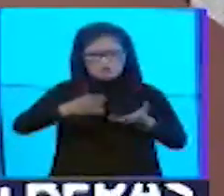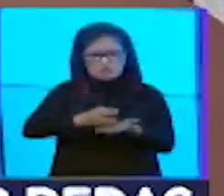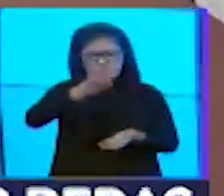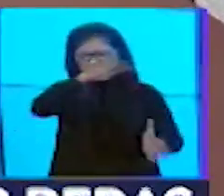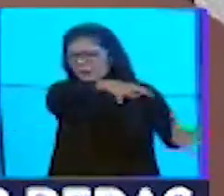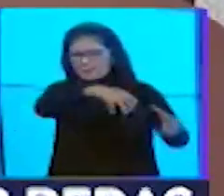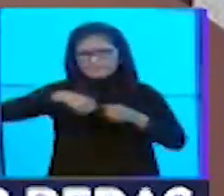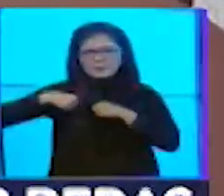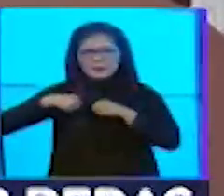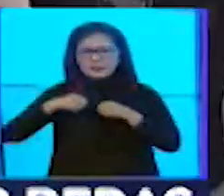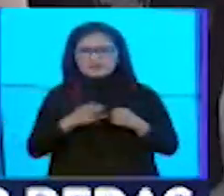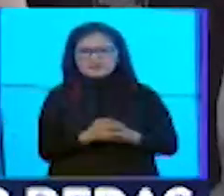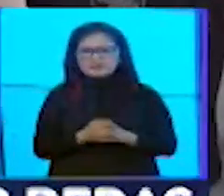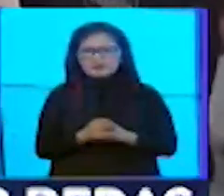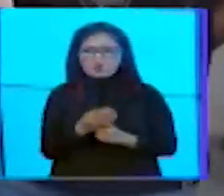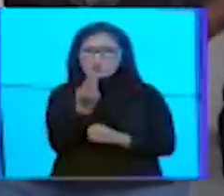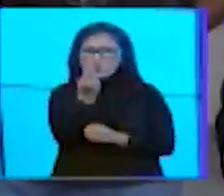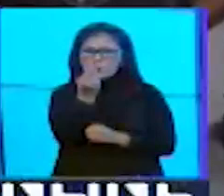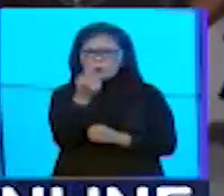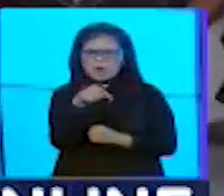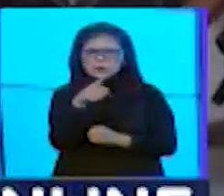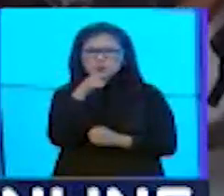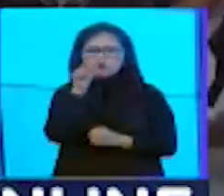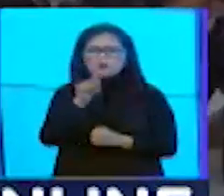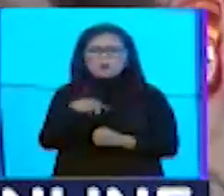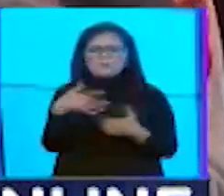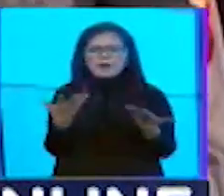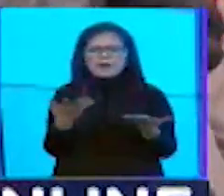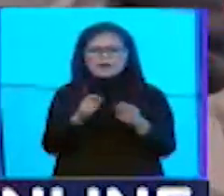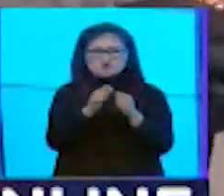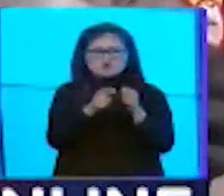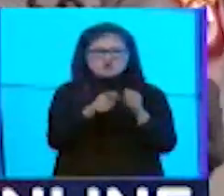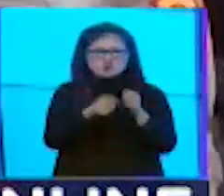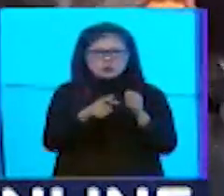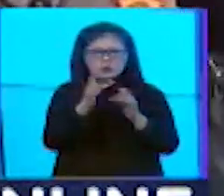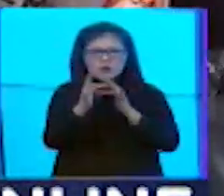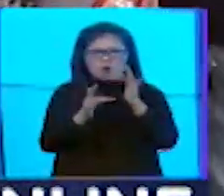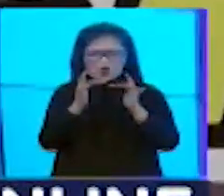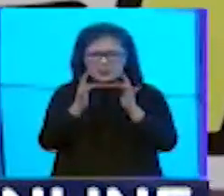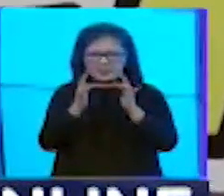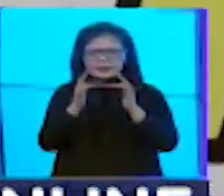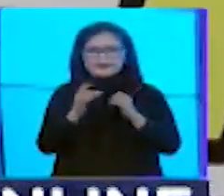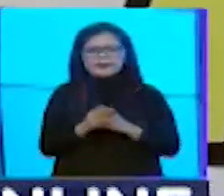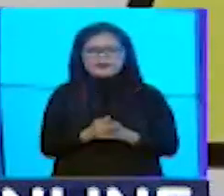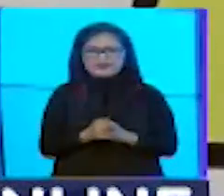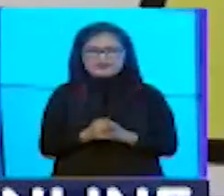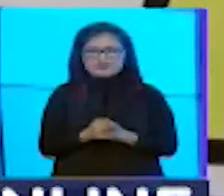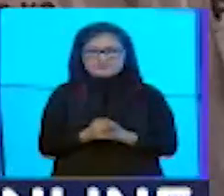menjual beras digunakan pelaku untuk judi online. Sementara modus pelaku menjanjikan uang Rp20.000 kepada